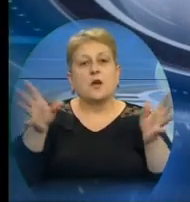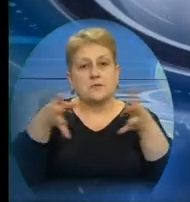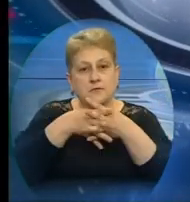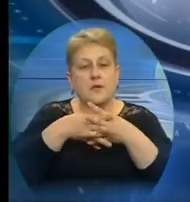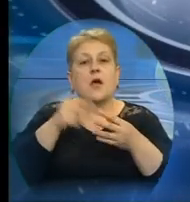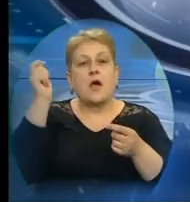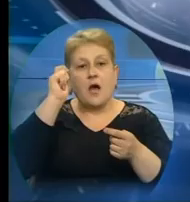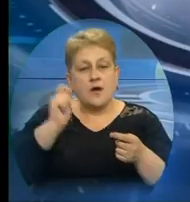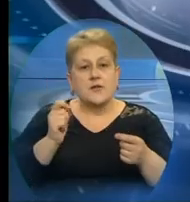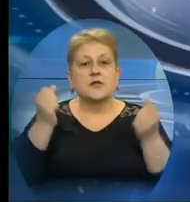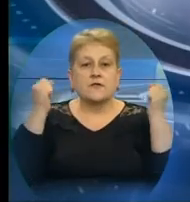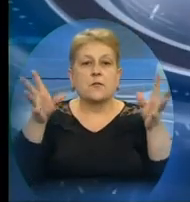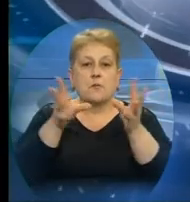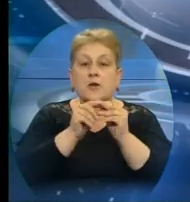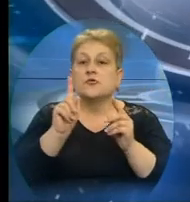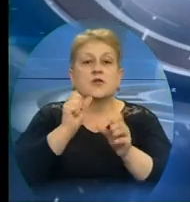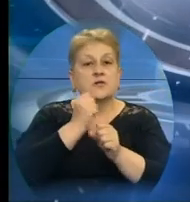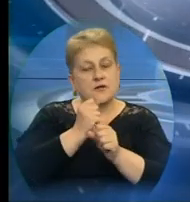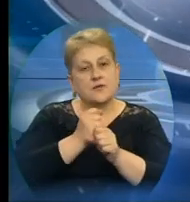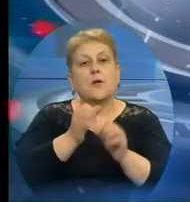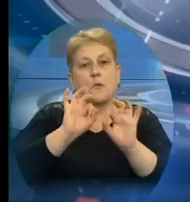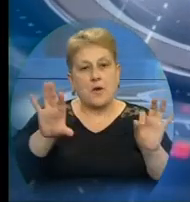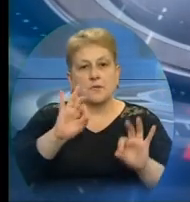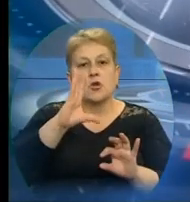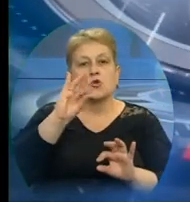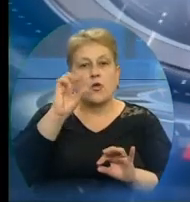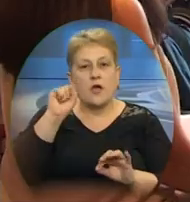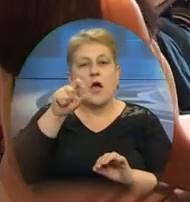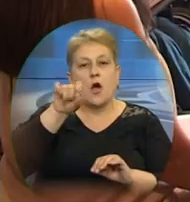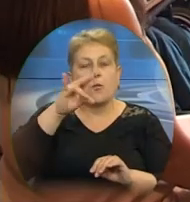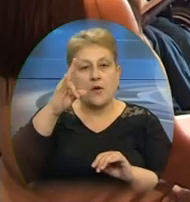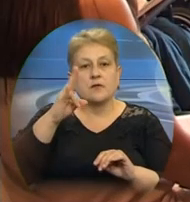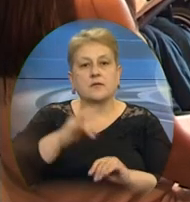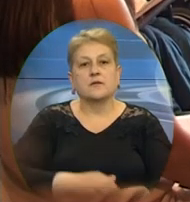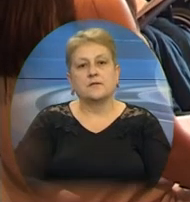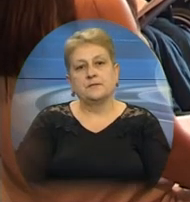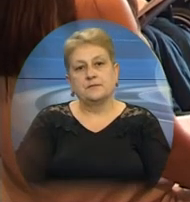համատեղել արվեստն ու սպորտը, թե ինչ է ստացվել կպատմի Սոնա Հակոբյանը։